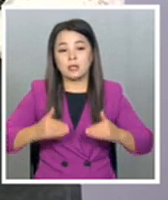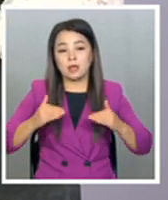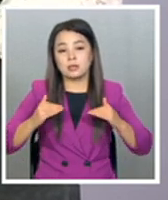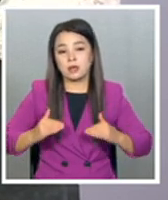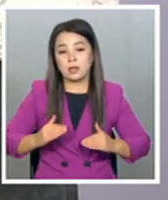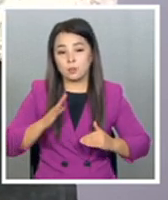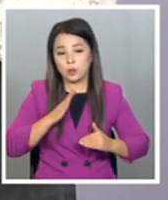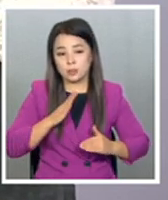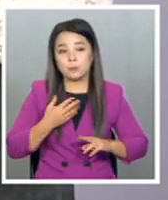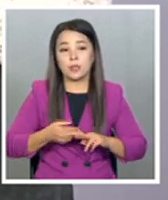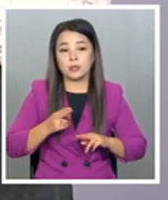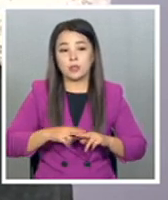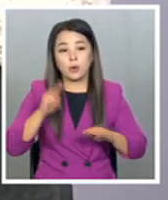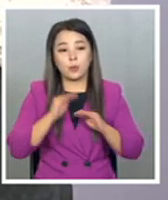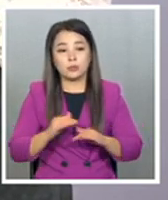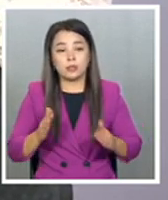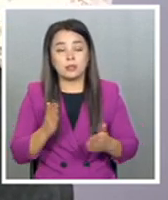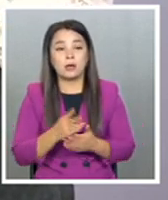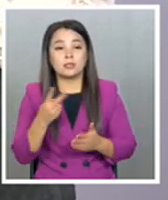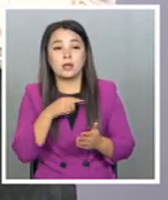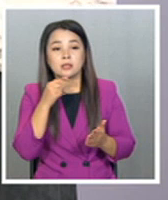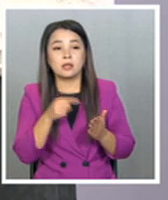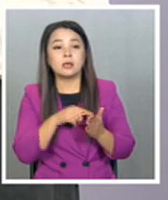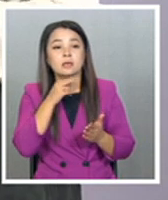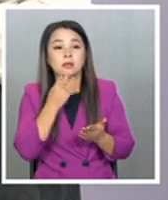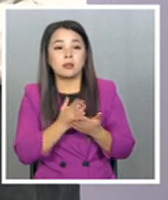қалды. Оқушылар, енді екінші мәтінмен таныс